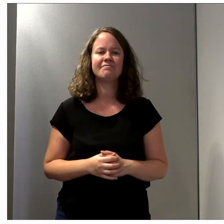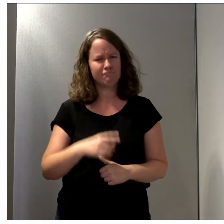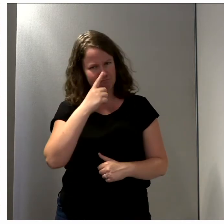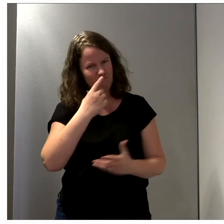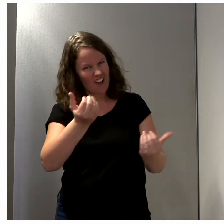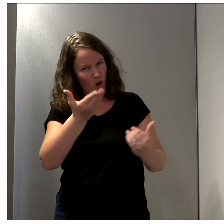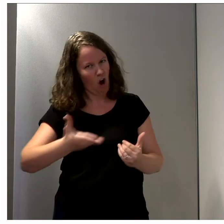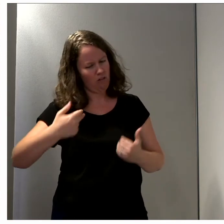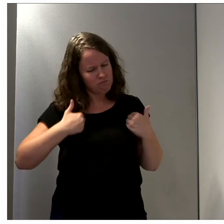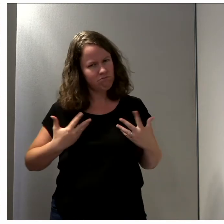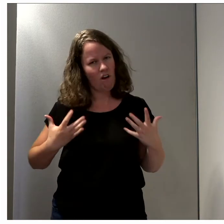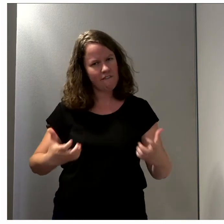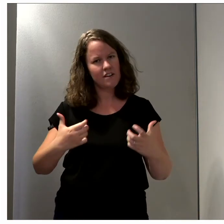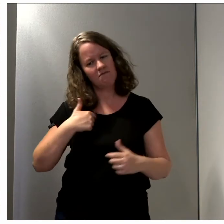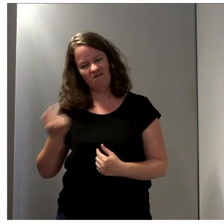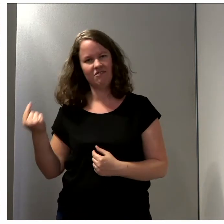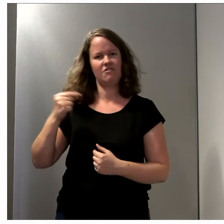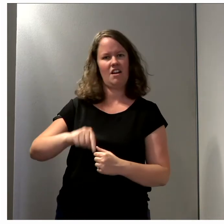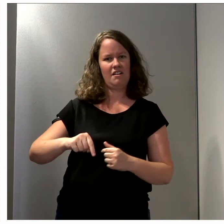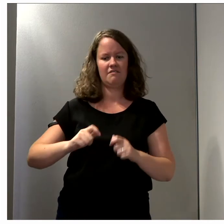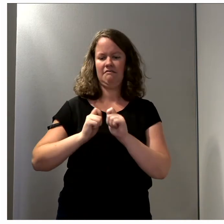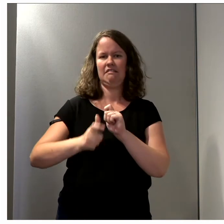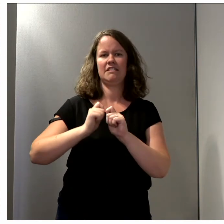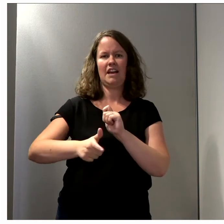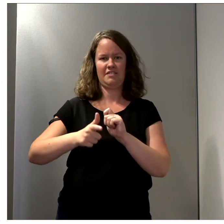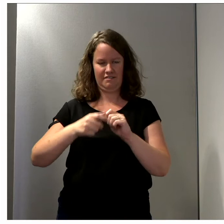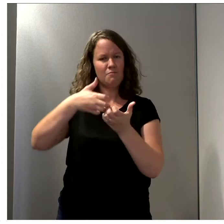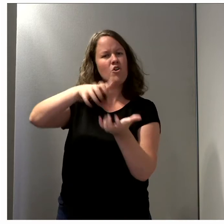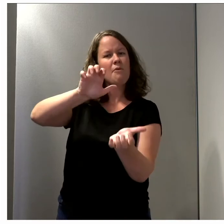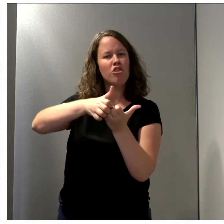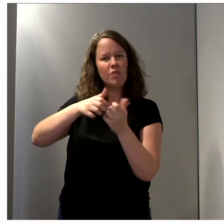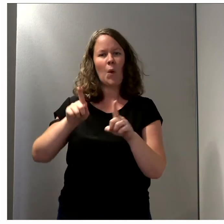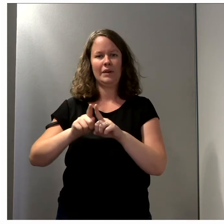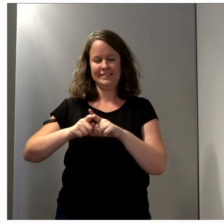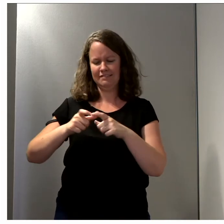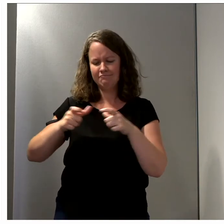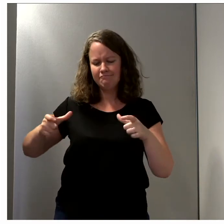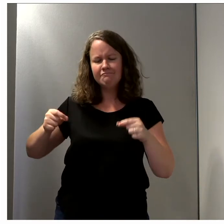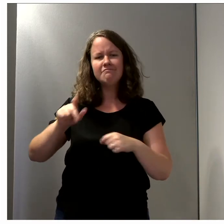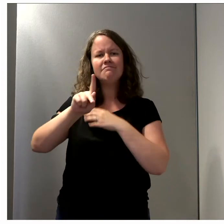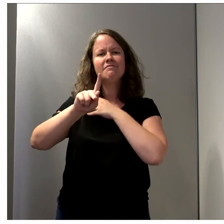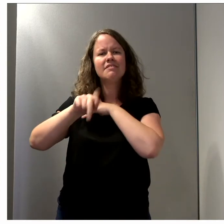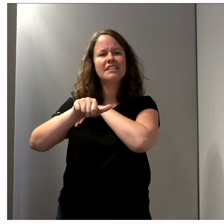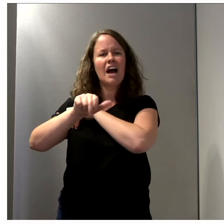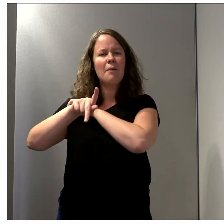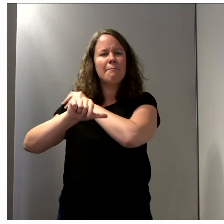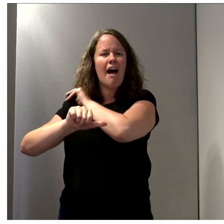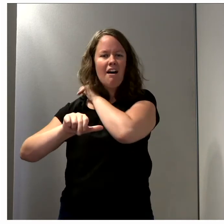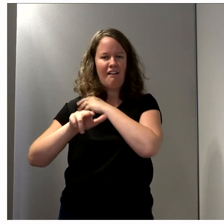vous attends avec impatience, j'amènerai mes cartes Pokémon et mes caplas. » Il y a toujours énormément